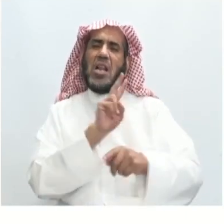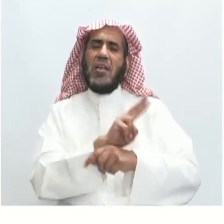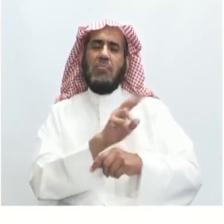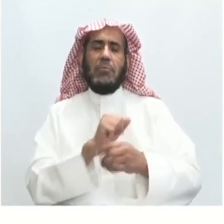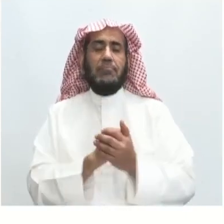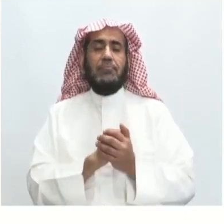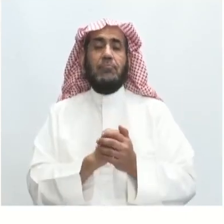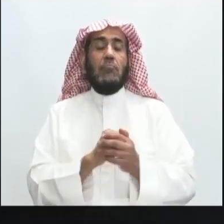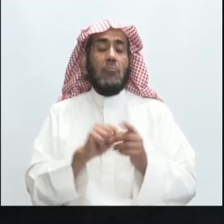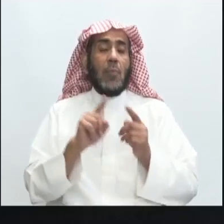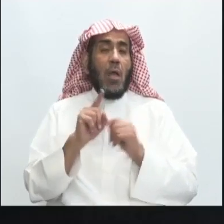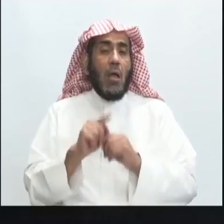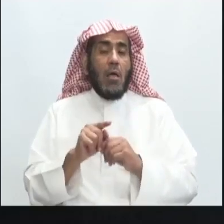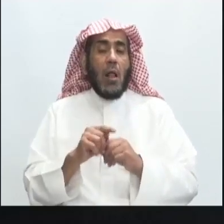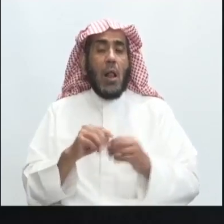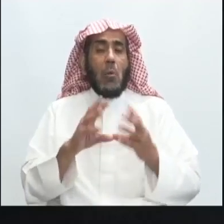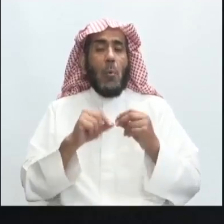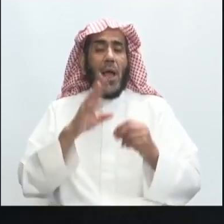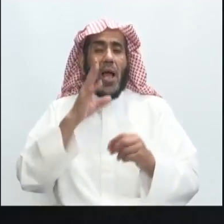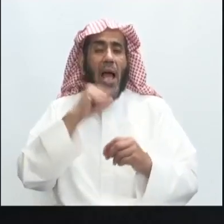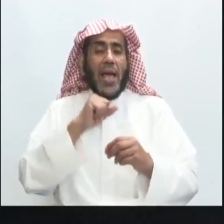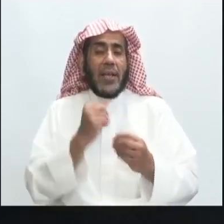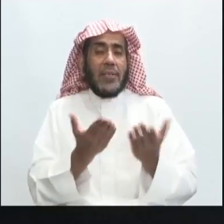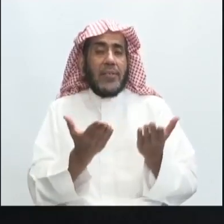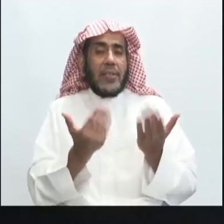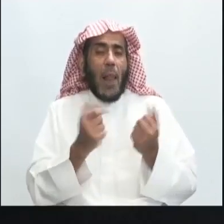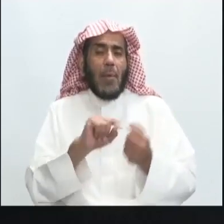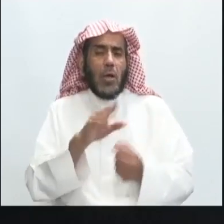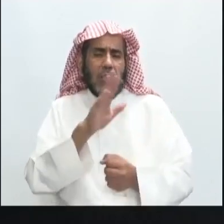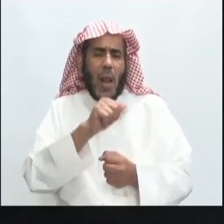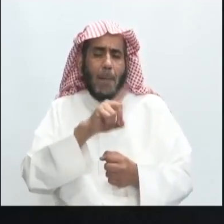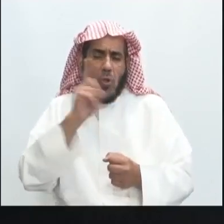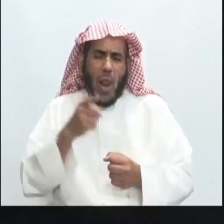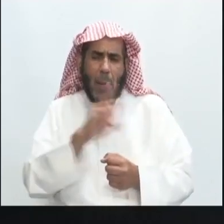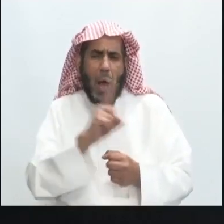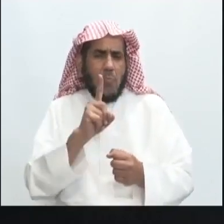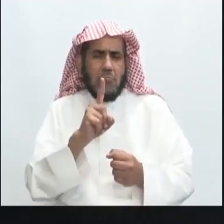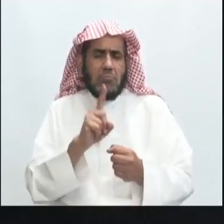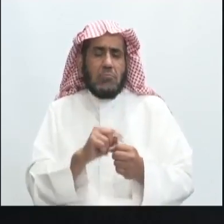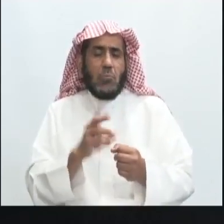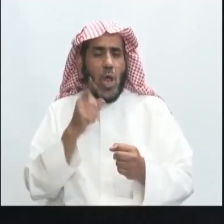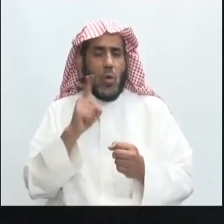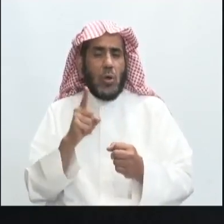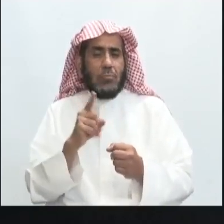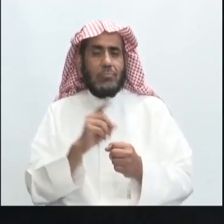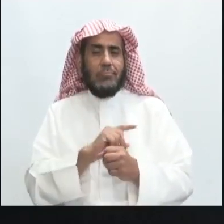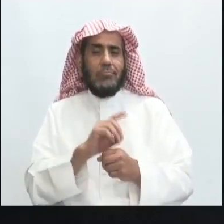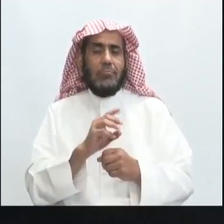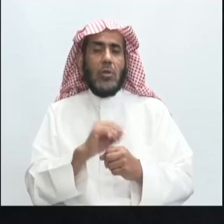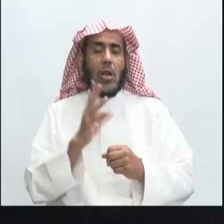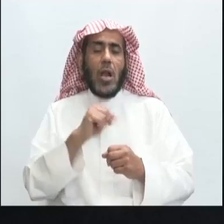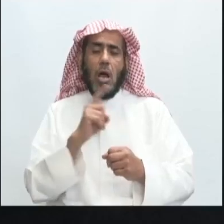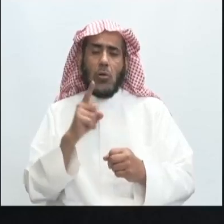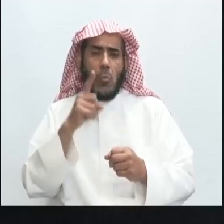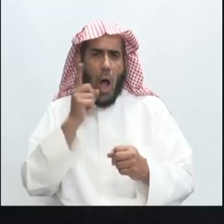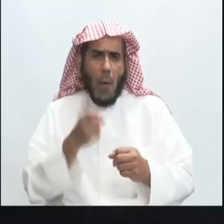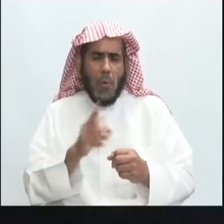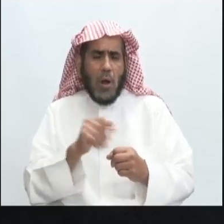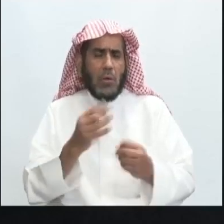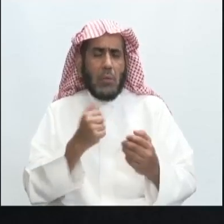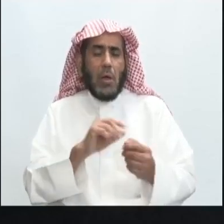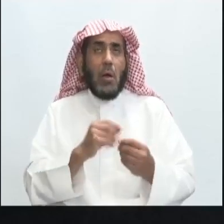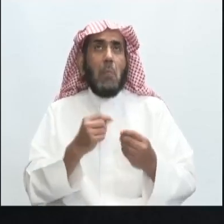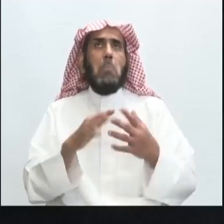وهذا المقصود به غير طلبي وهذا المقصود به غير طالع مع انه يذكر ذلك لكن لا اطلب منه شيء عندما اقول